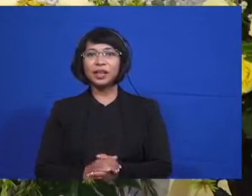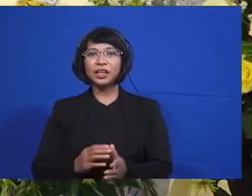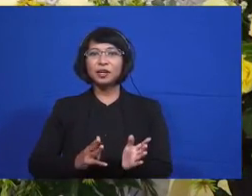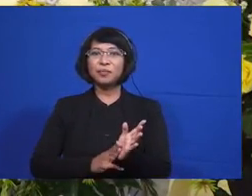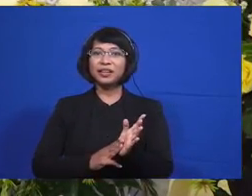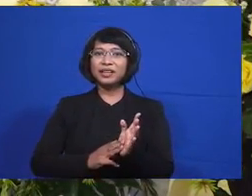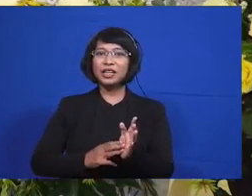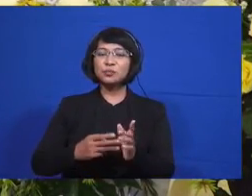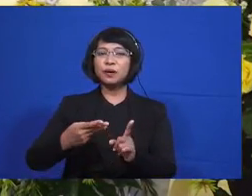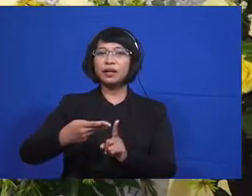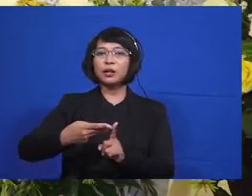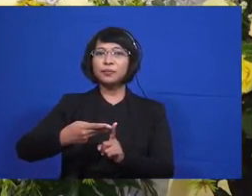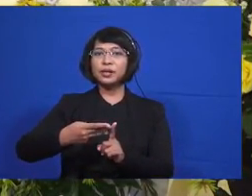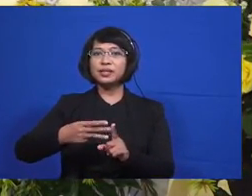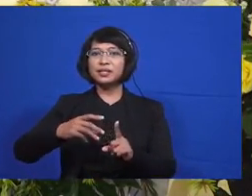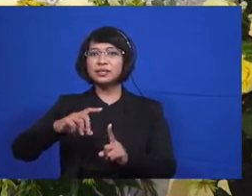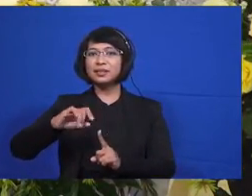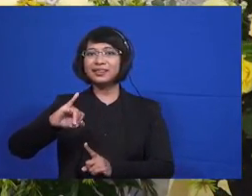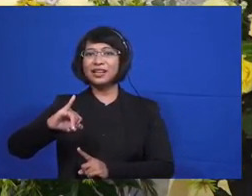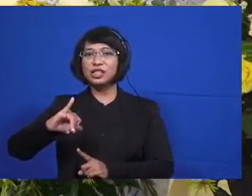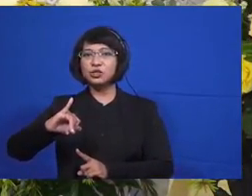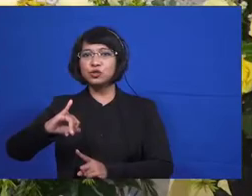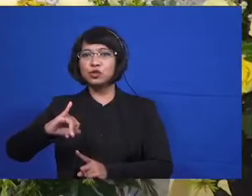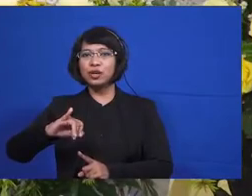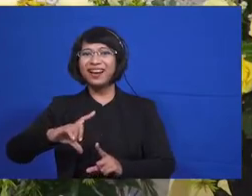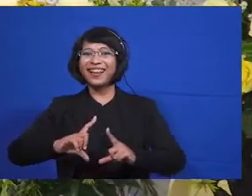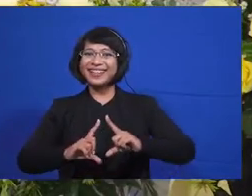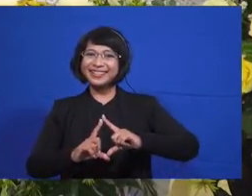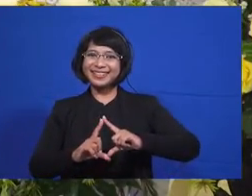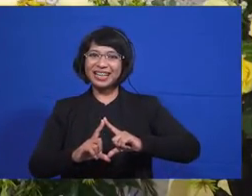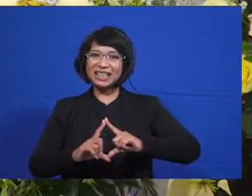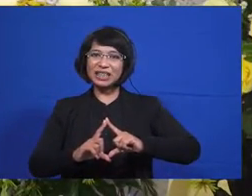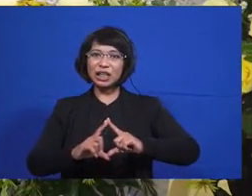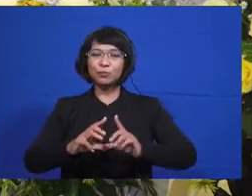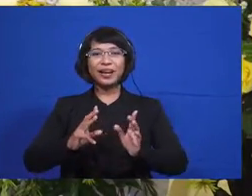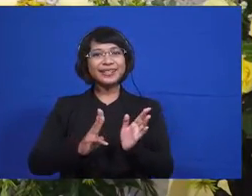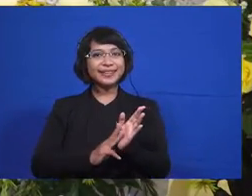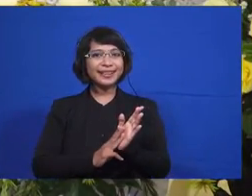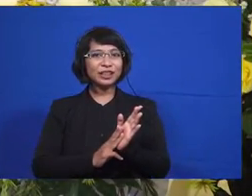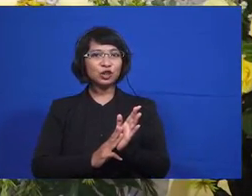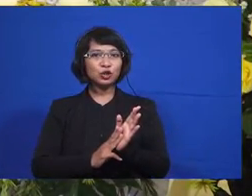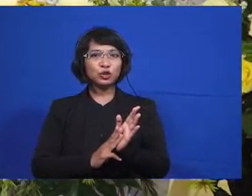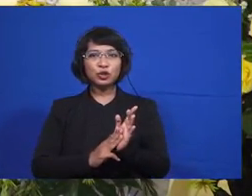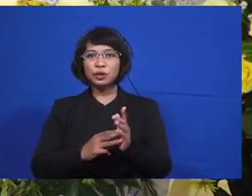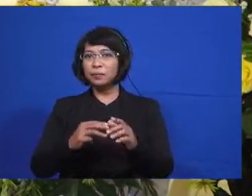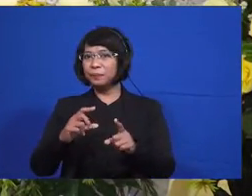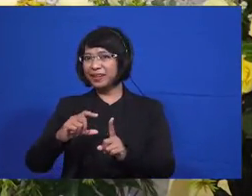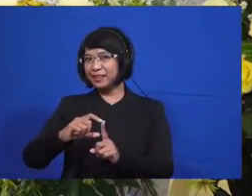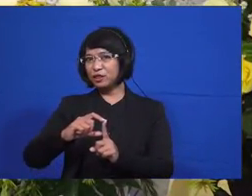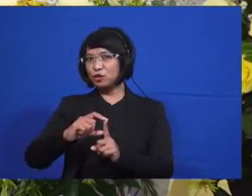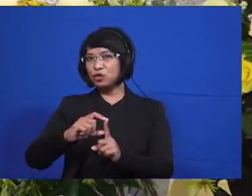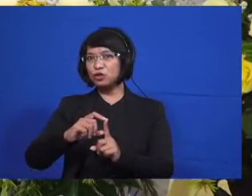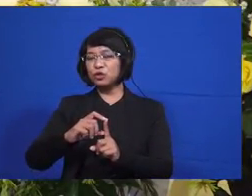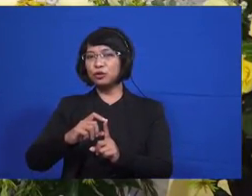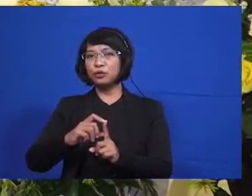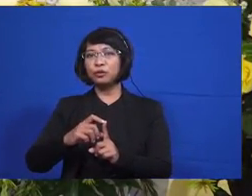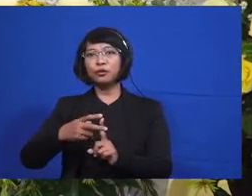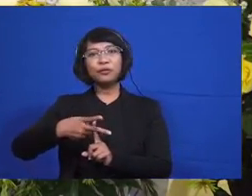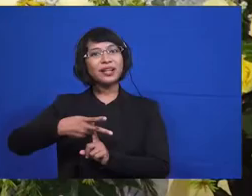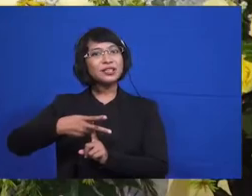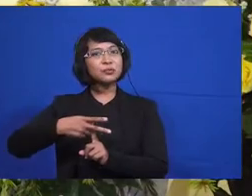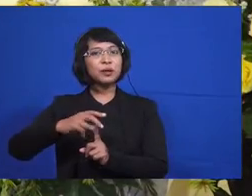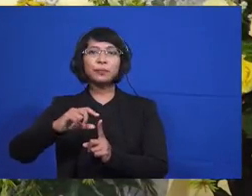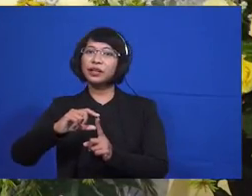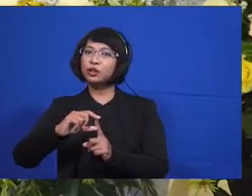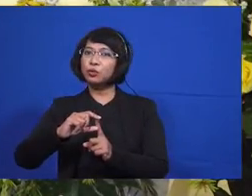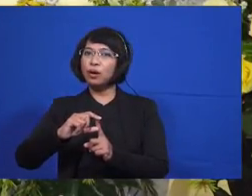Matias, Barnabas, Ignatius, Alexander, Marcellinus, Petrus, Felicitas,